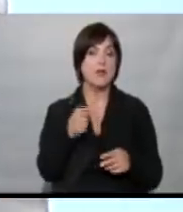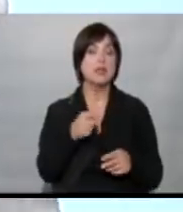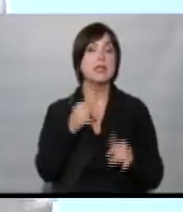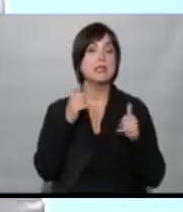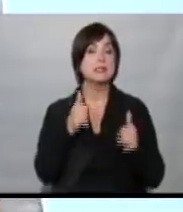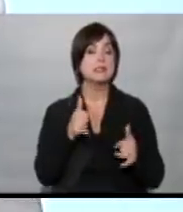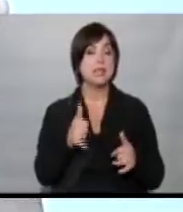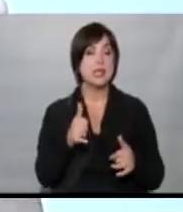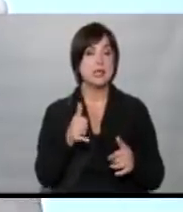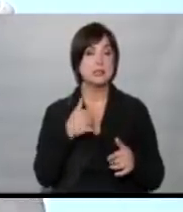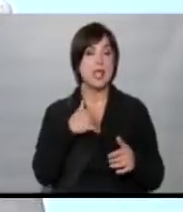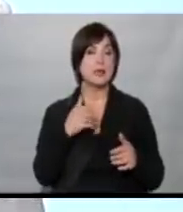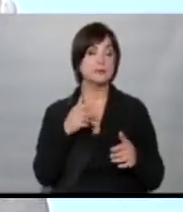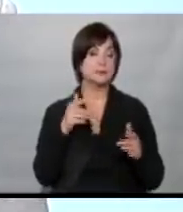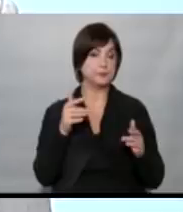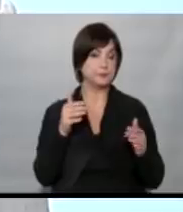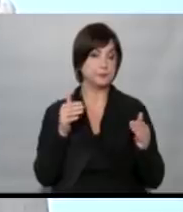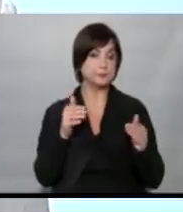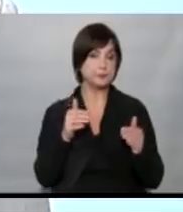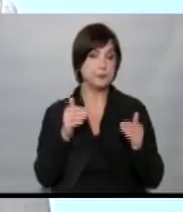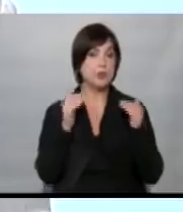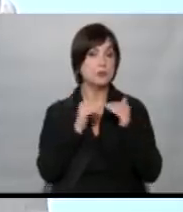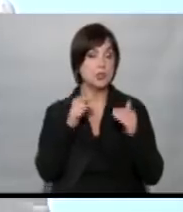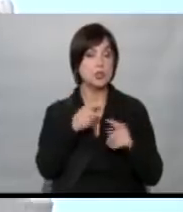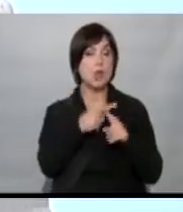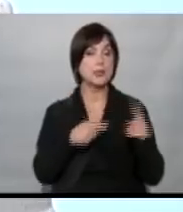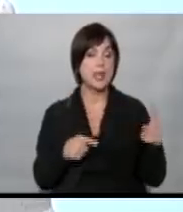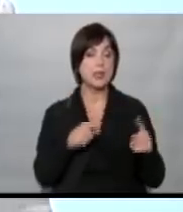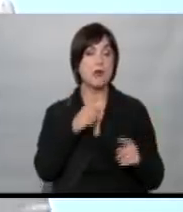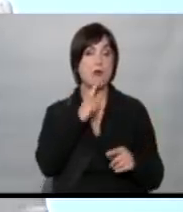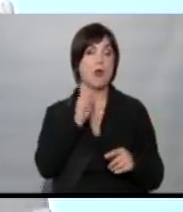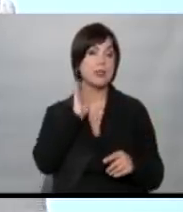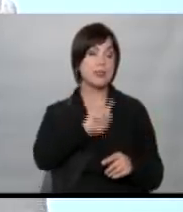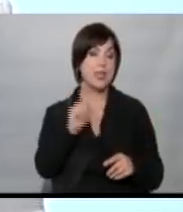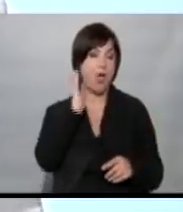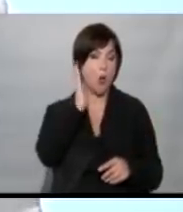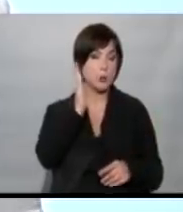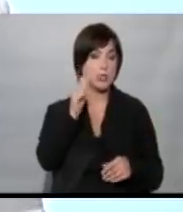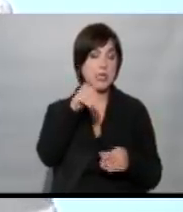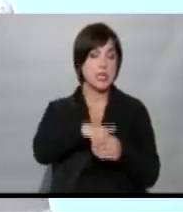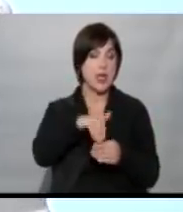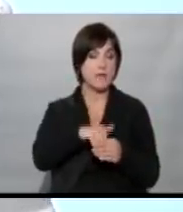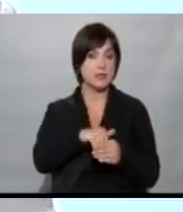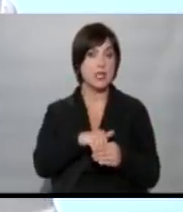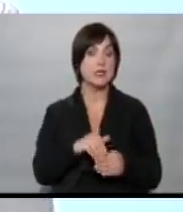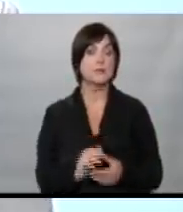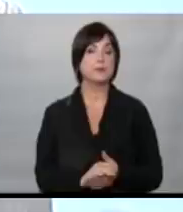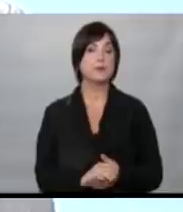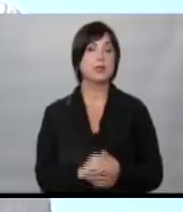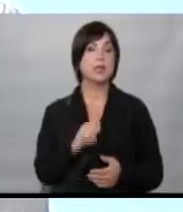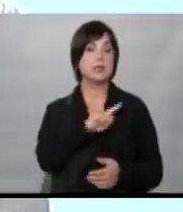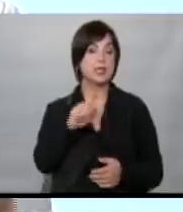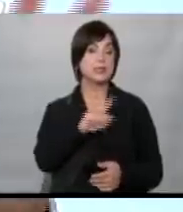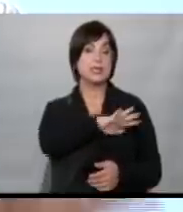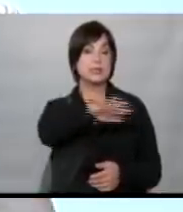сега се сопаѓа со делот кој што не излезе на референдум да гласа, не се